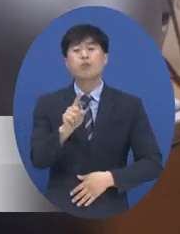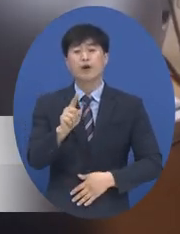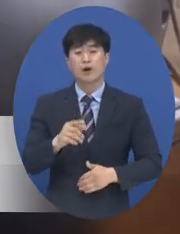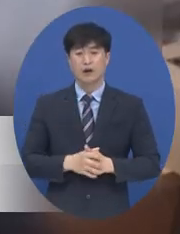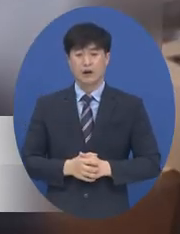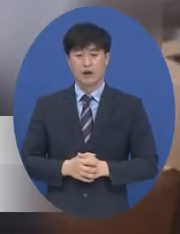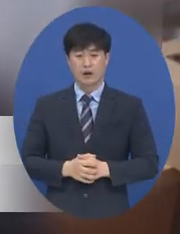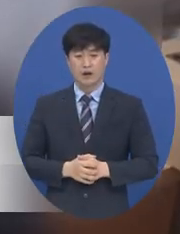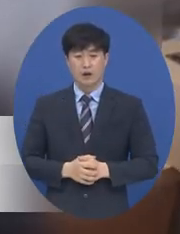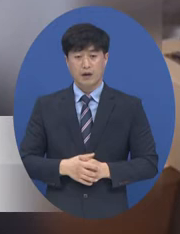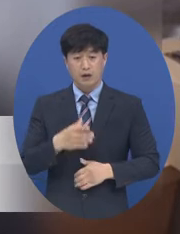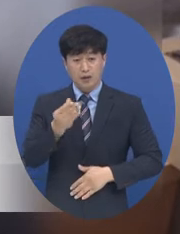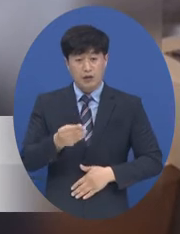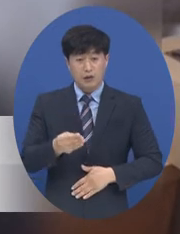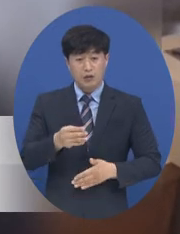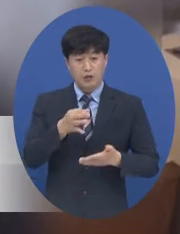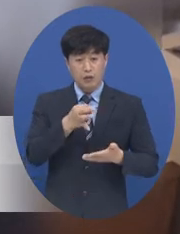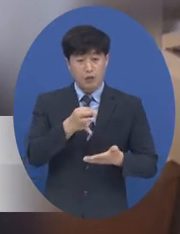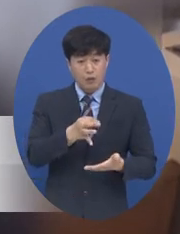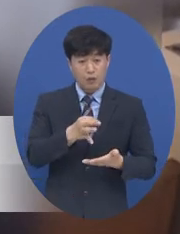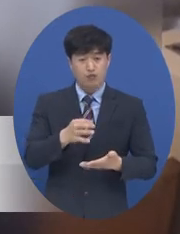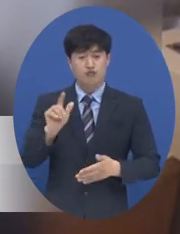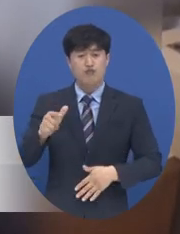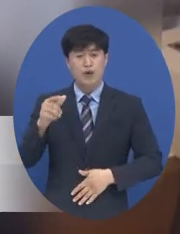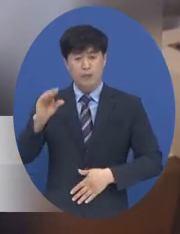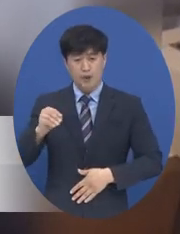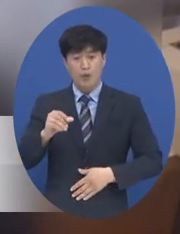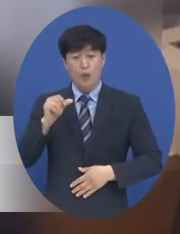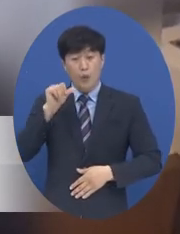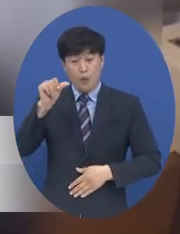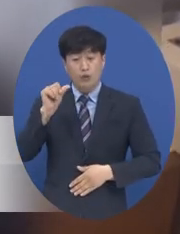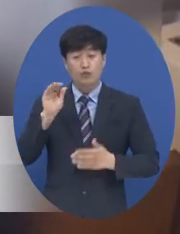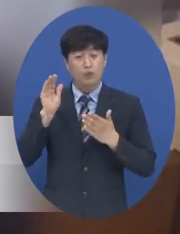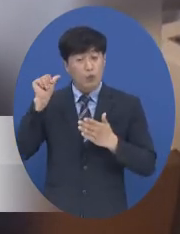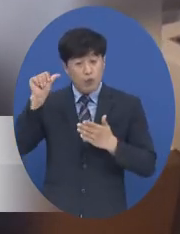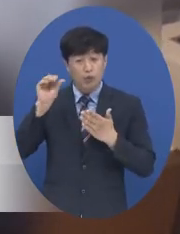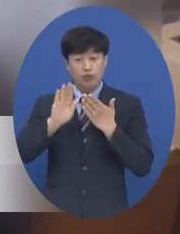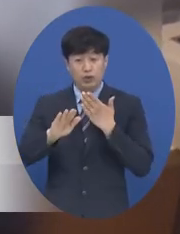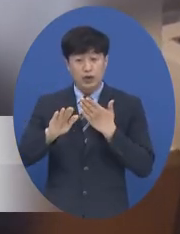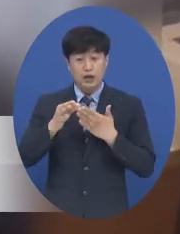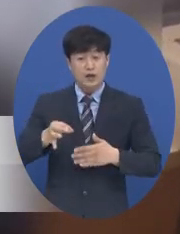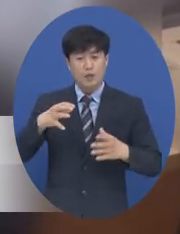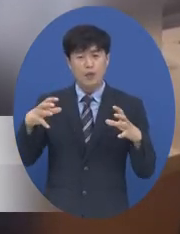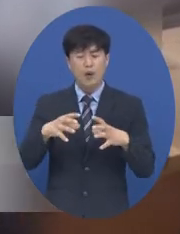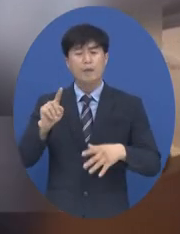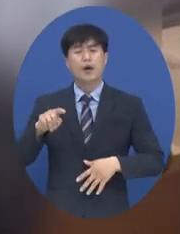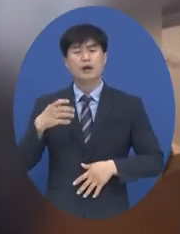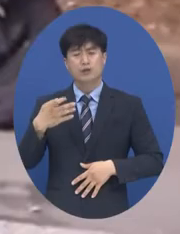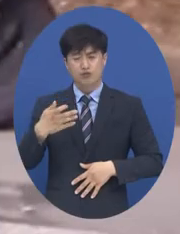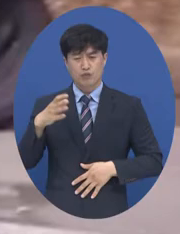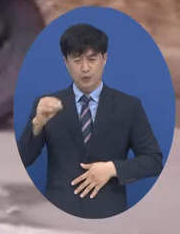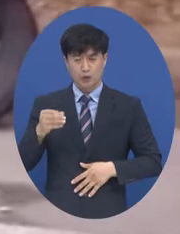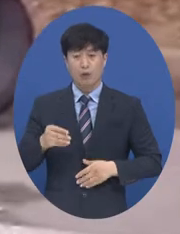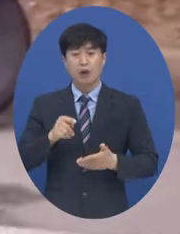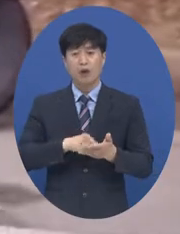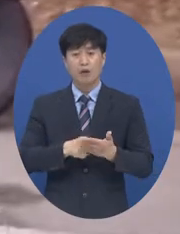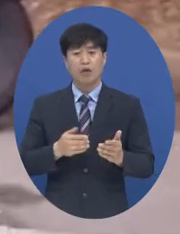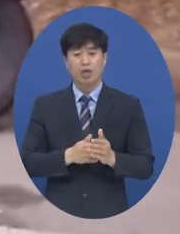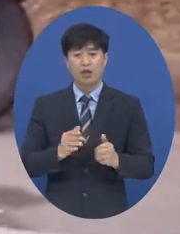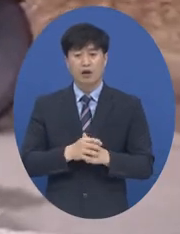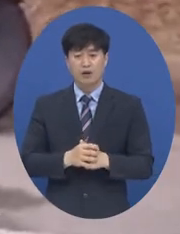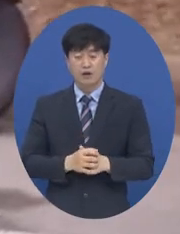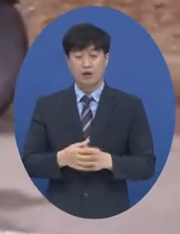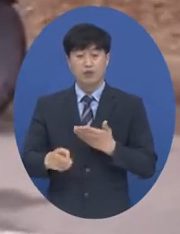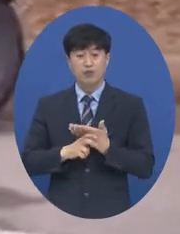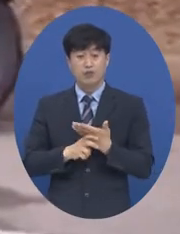으 아 그래도 내 철 금 댄스왕 근육들 원하는 외 이자를 포함하여 스쿱 만원을 현재 했습니다 또 다른 불법